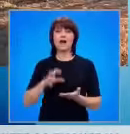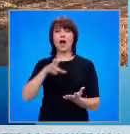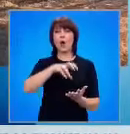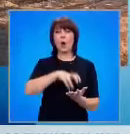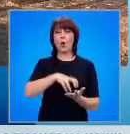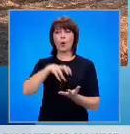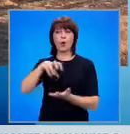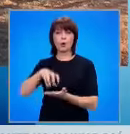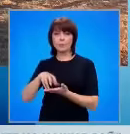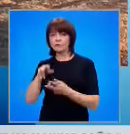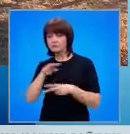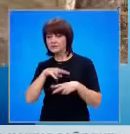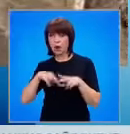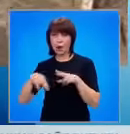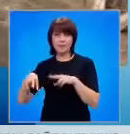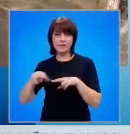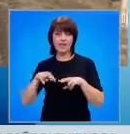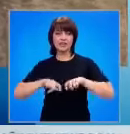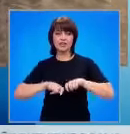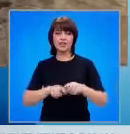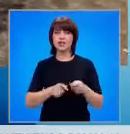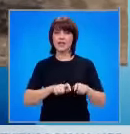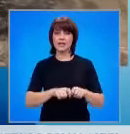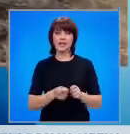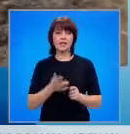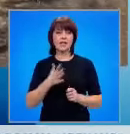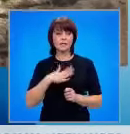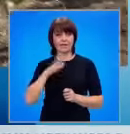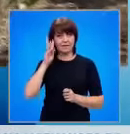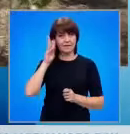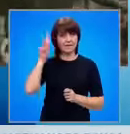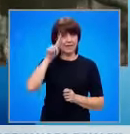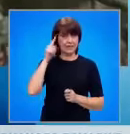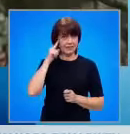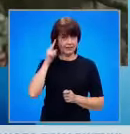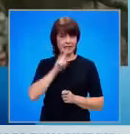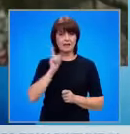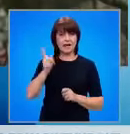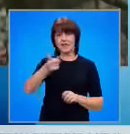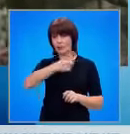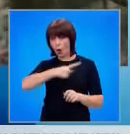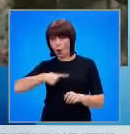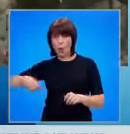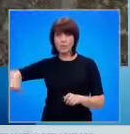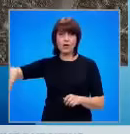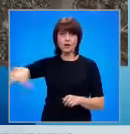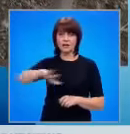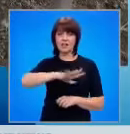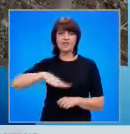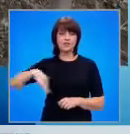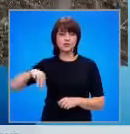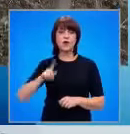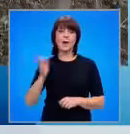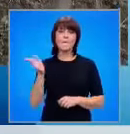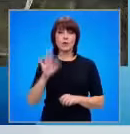групи, които да обследват щетите, имат 3 дни за това. Трябва за тях да обходят цялата територия, след което да се